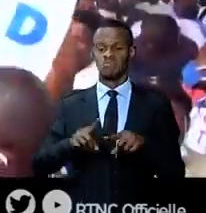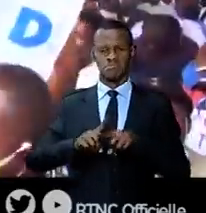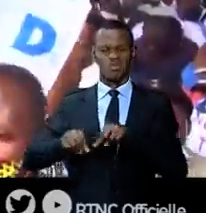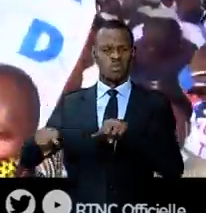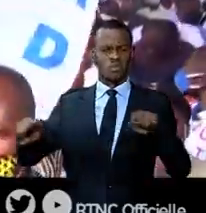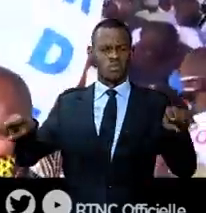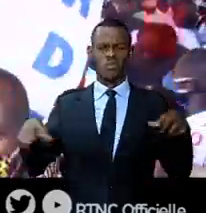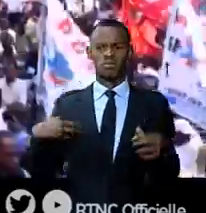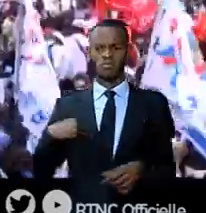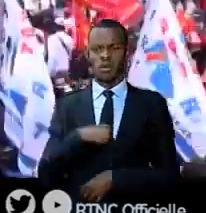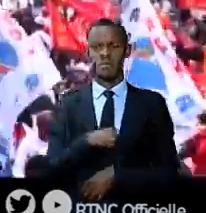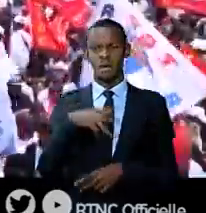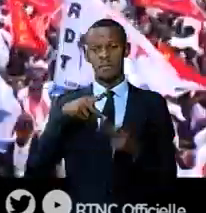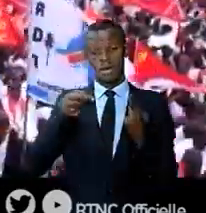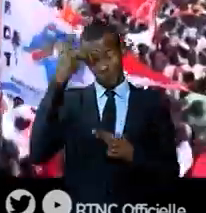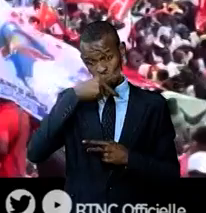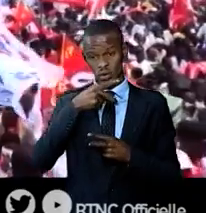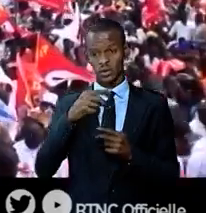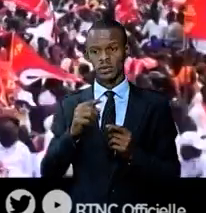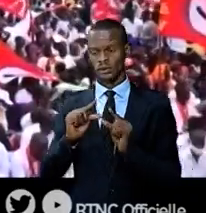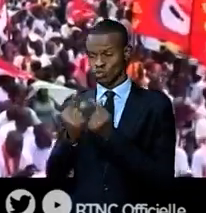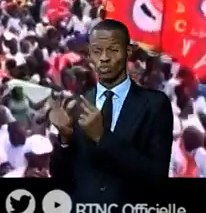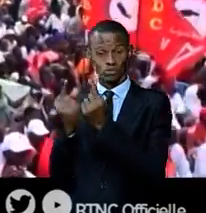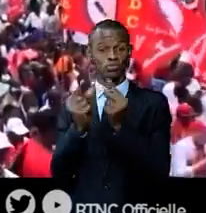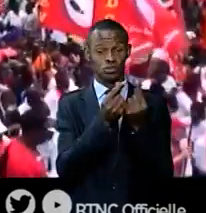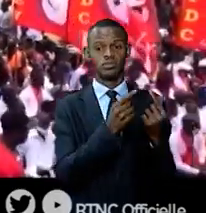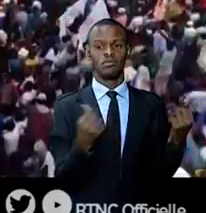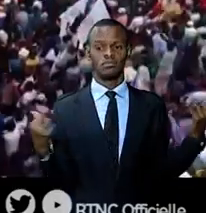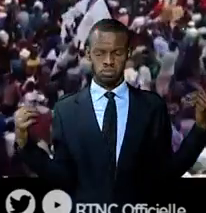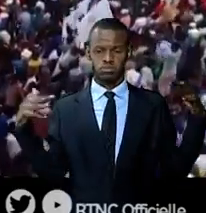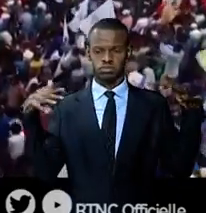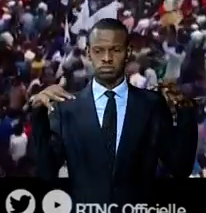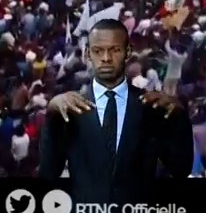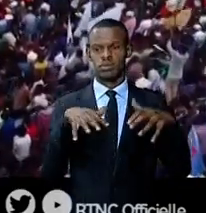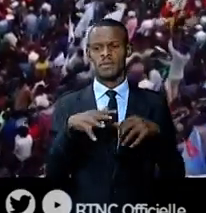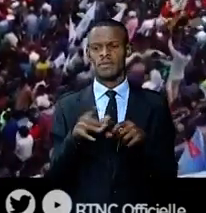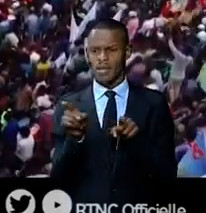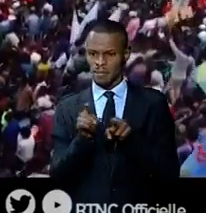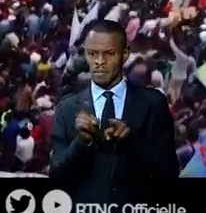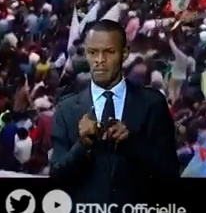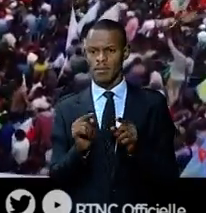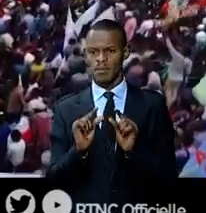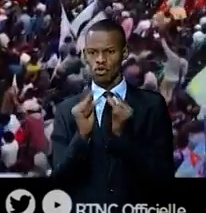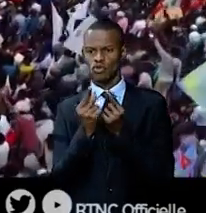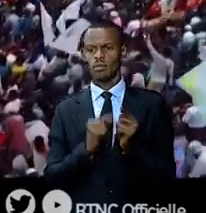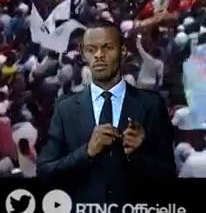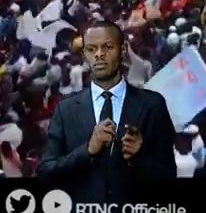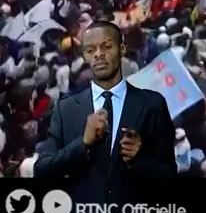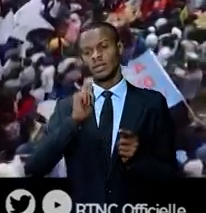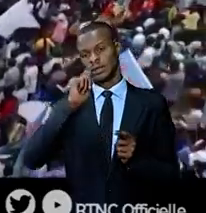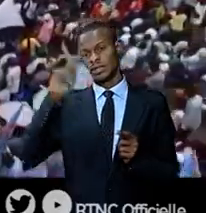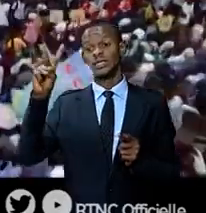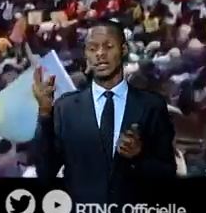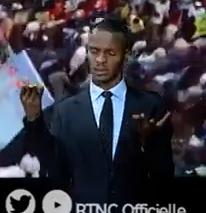des membres du parti politique rassemblant des démocrates tshisekédistes invités à la Foire internationale de Kinshasa.